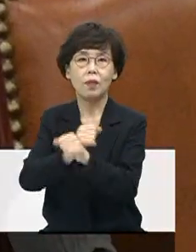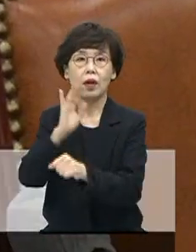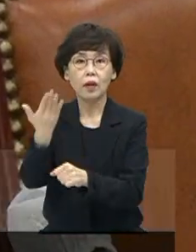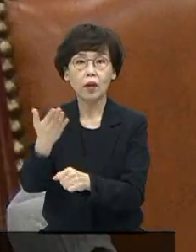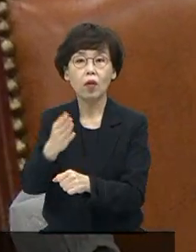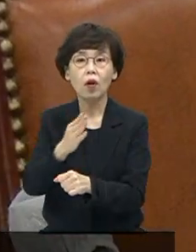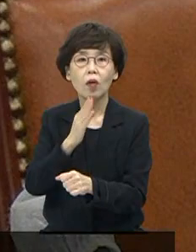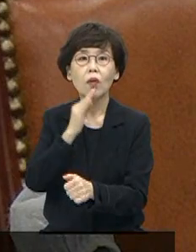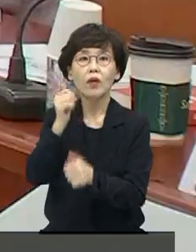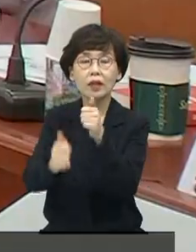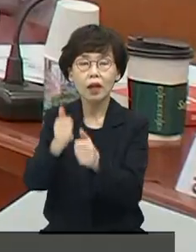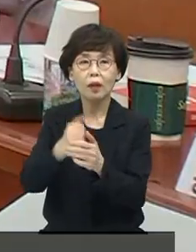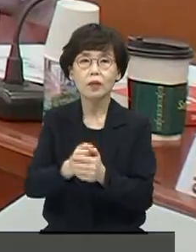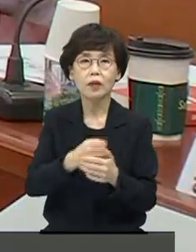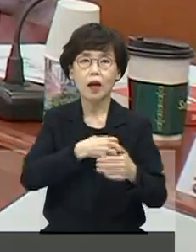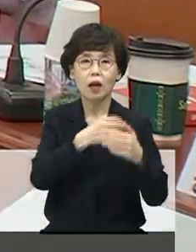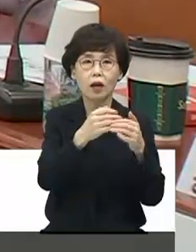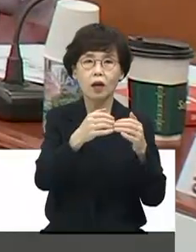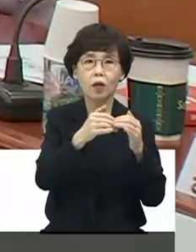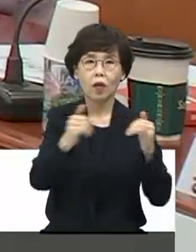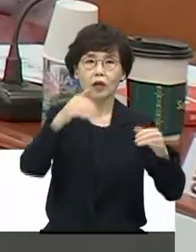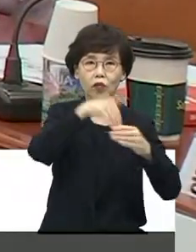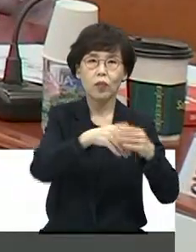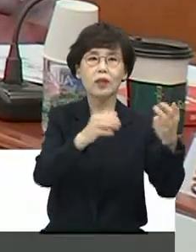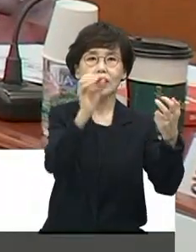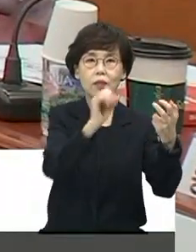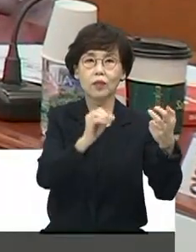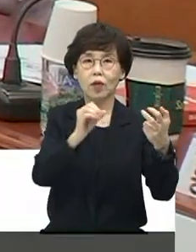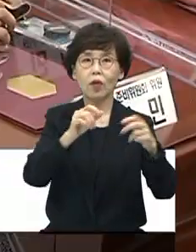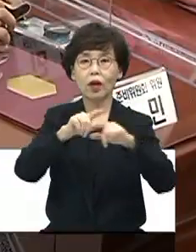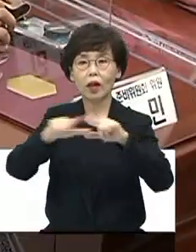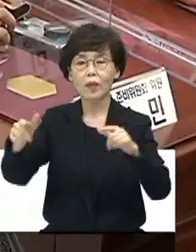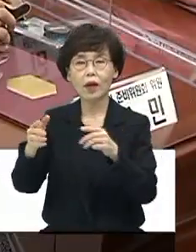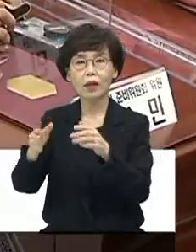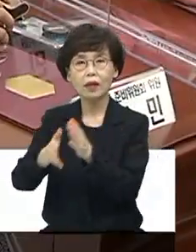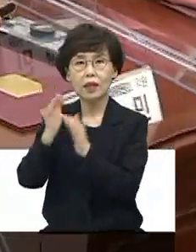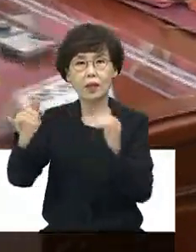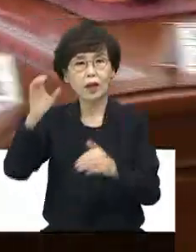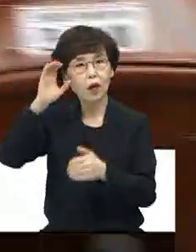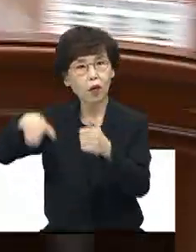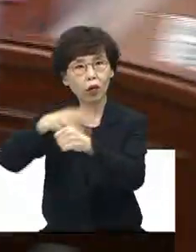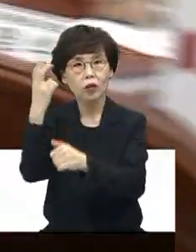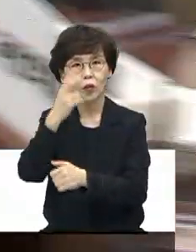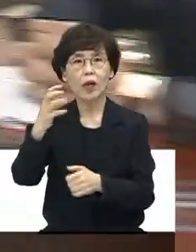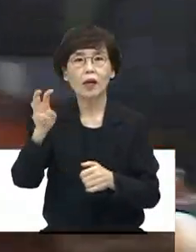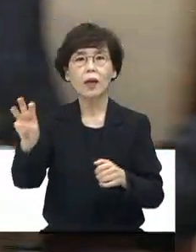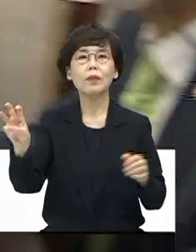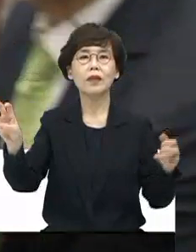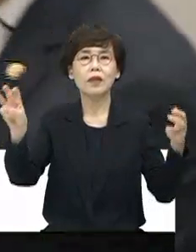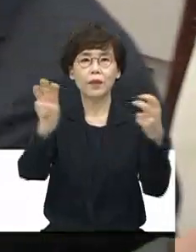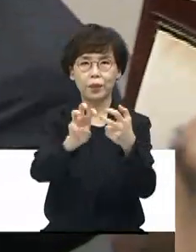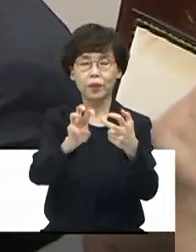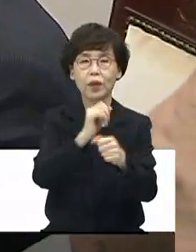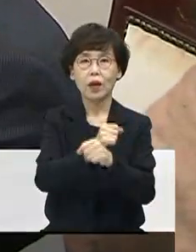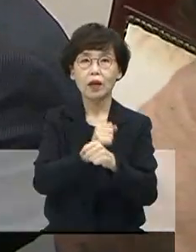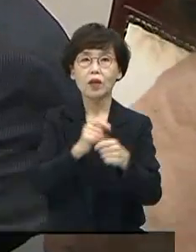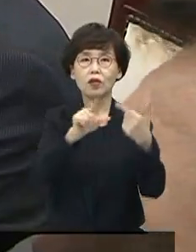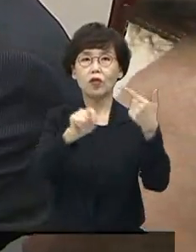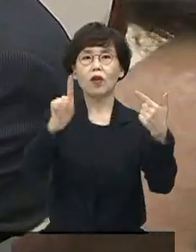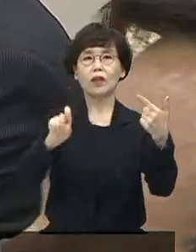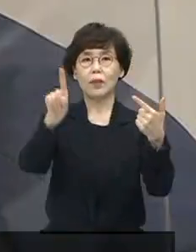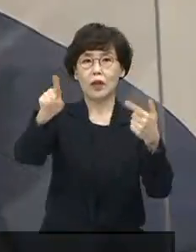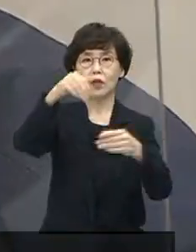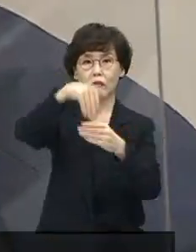차기 당대표는 당원 투표 70%, 일반 시민 여론조사 30%를 합산해 다음 달 11일 전당대회에서